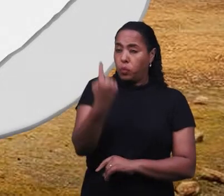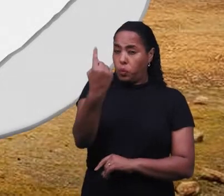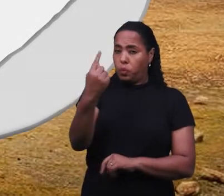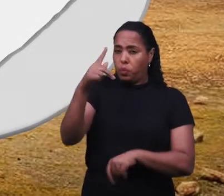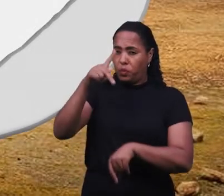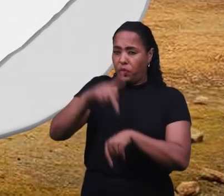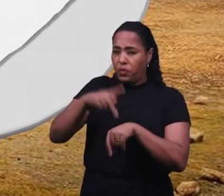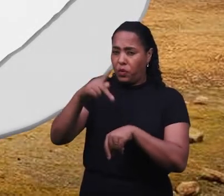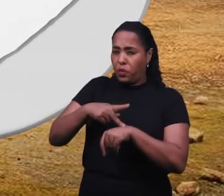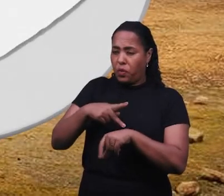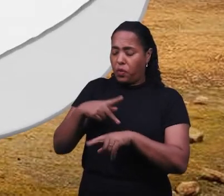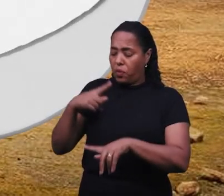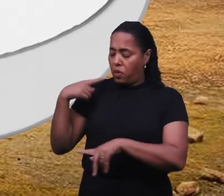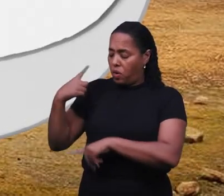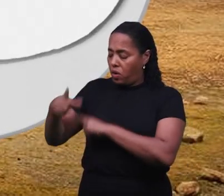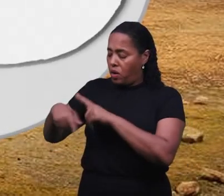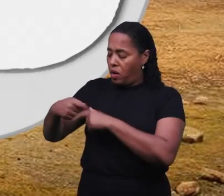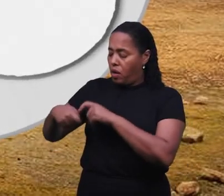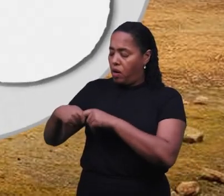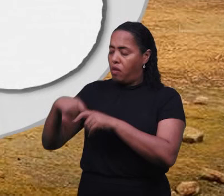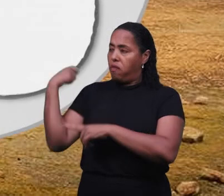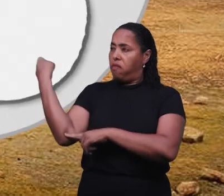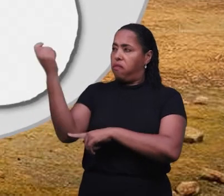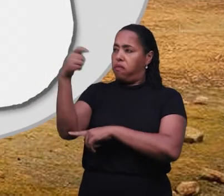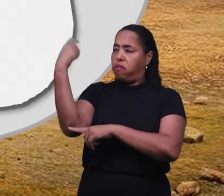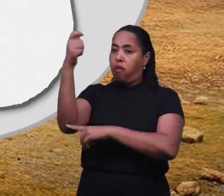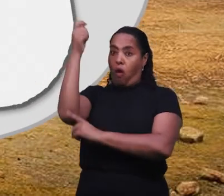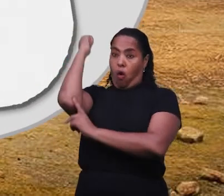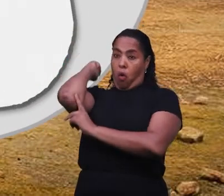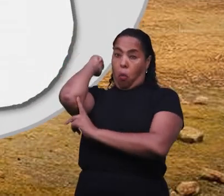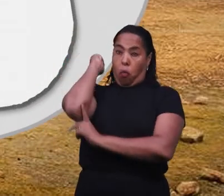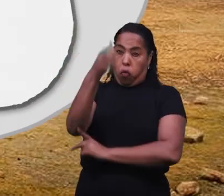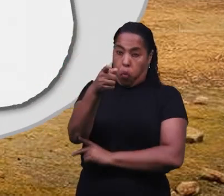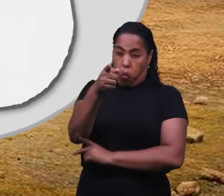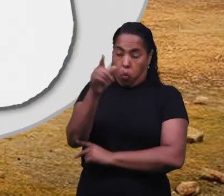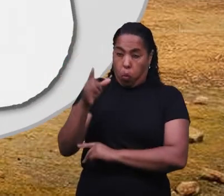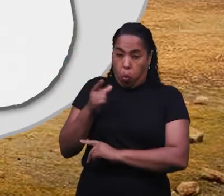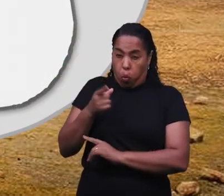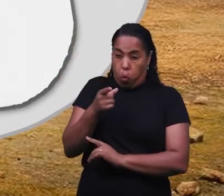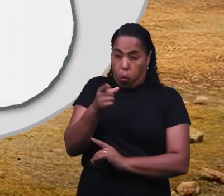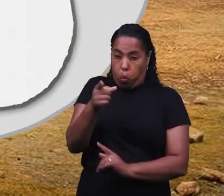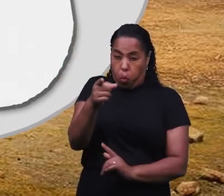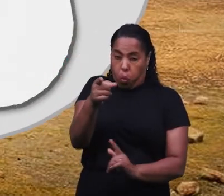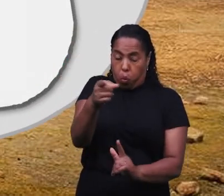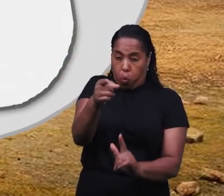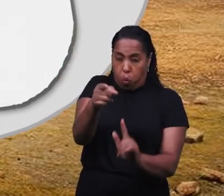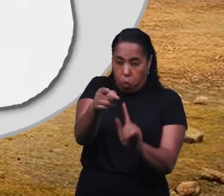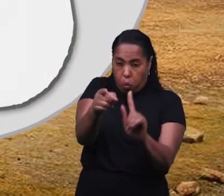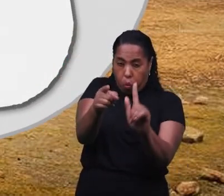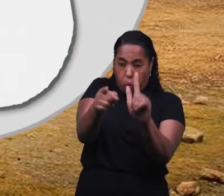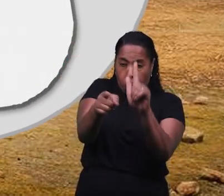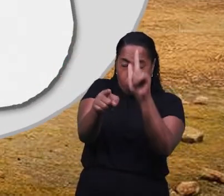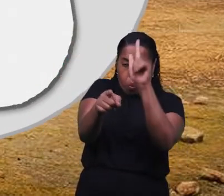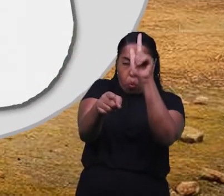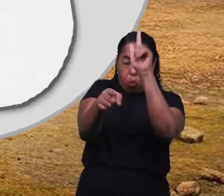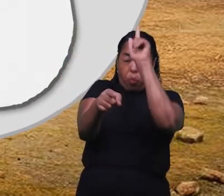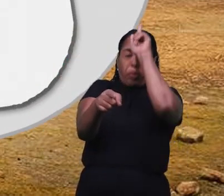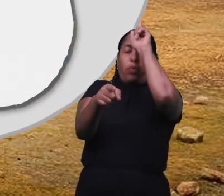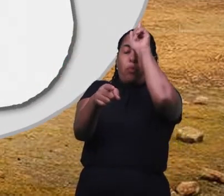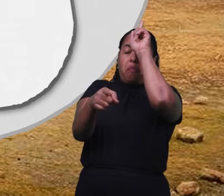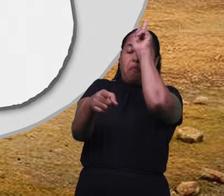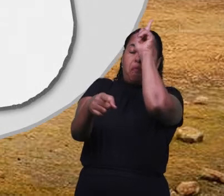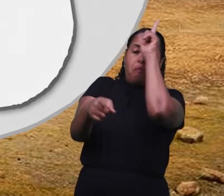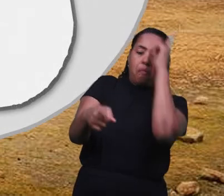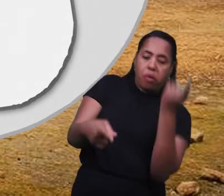David, avec une seule pierre, a réussi à faire tomber le géant par terre,